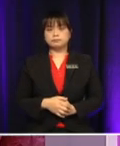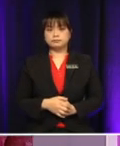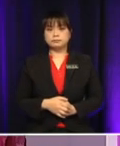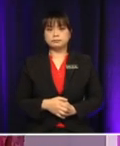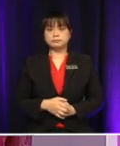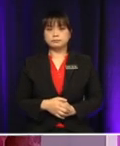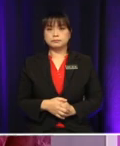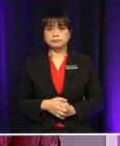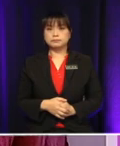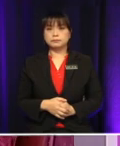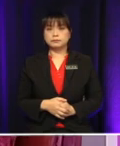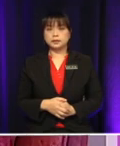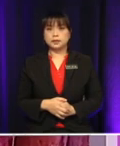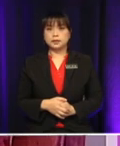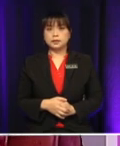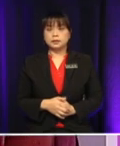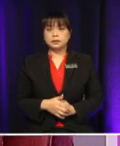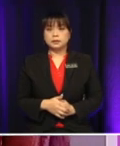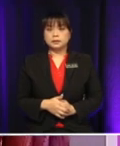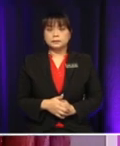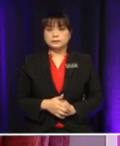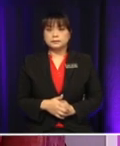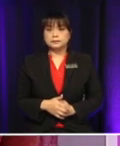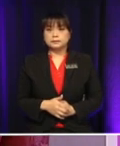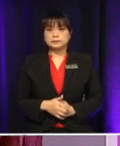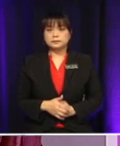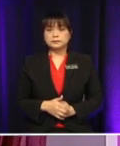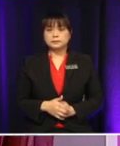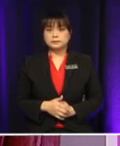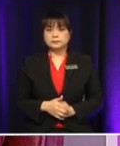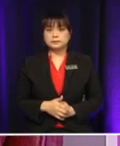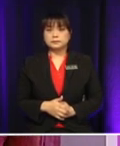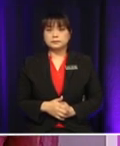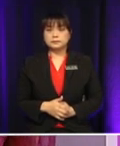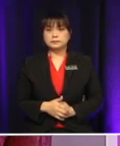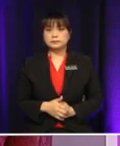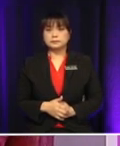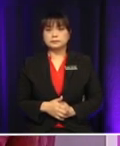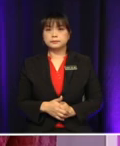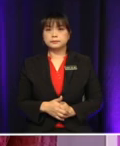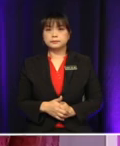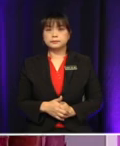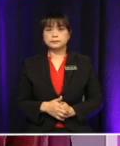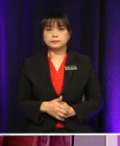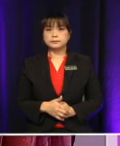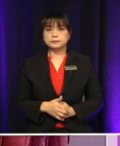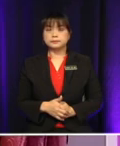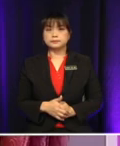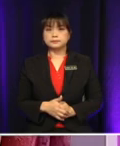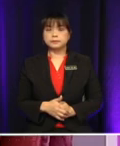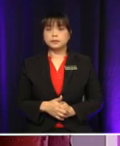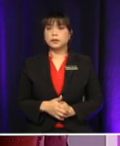gambar aja itu Oke so yang ini adalah 64 dan 6021 mempunyai tiga kromosom ini